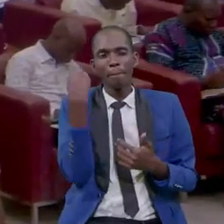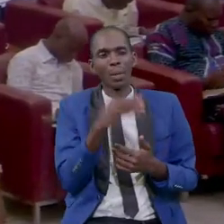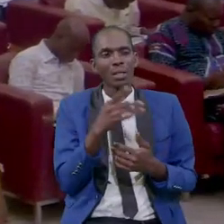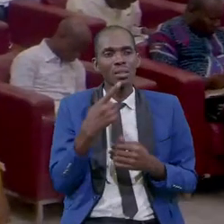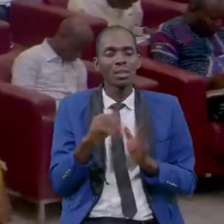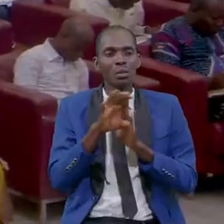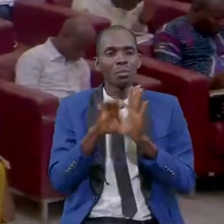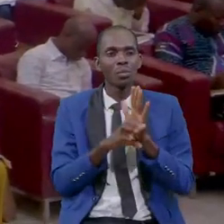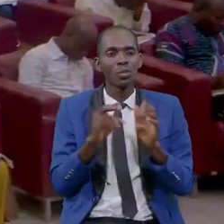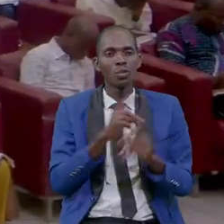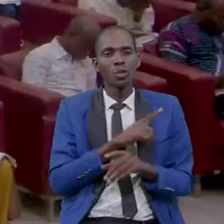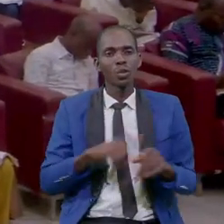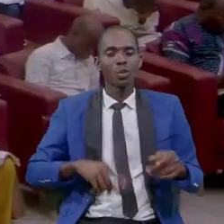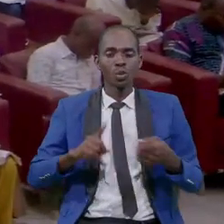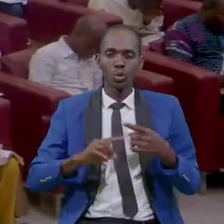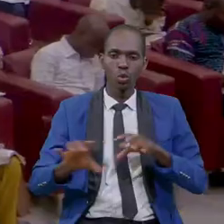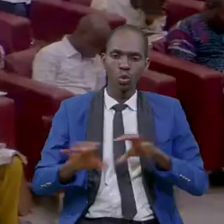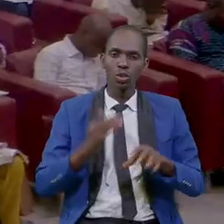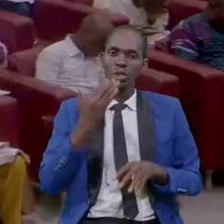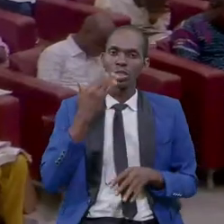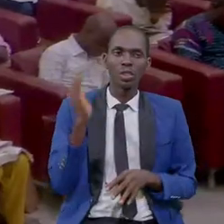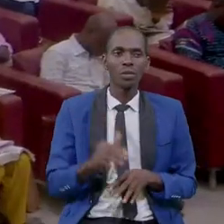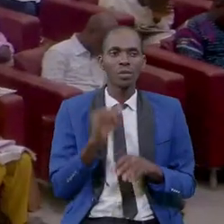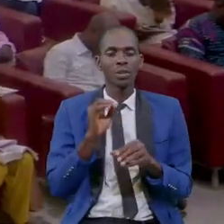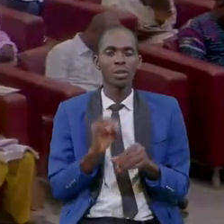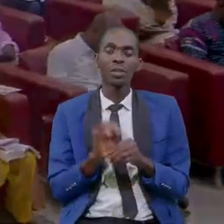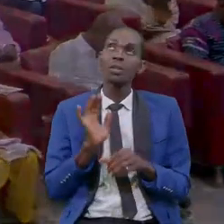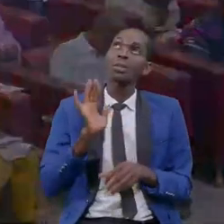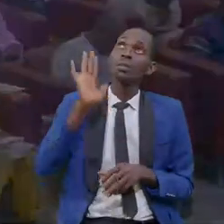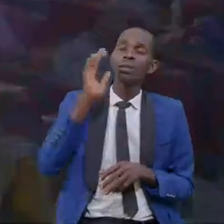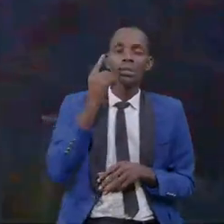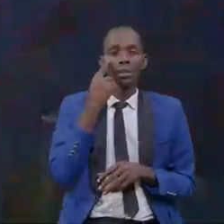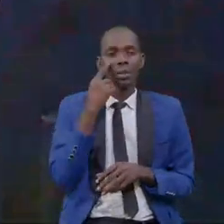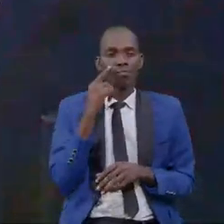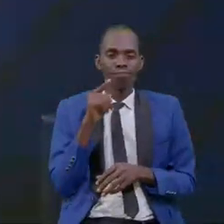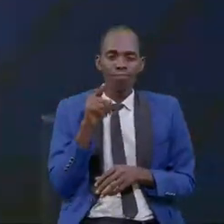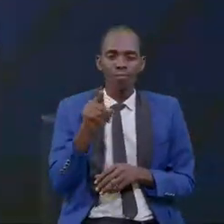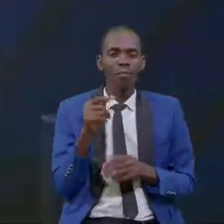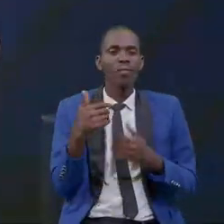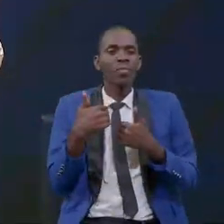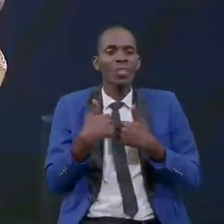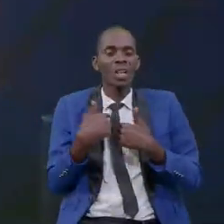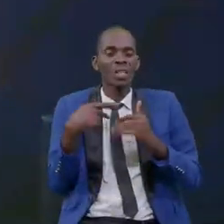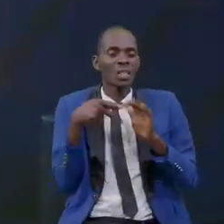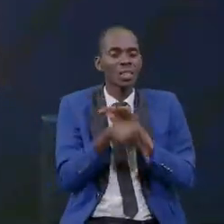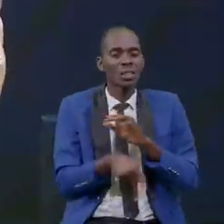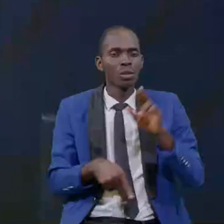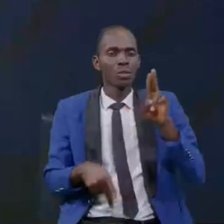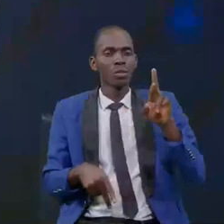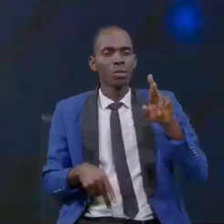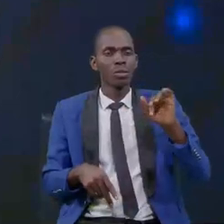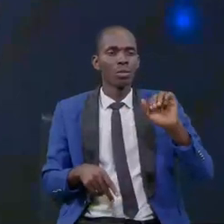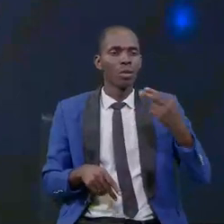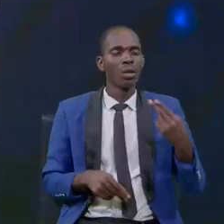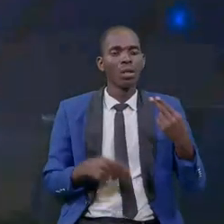en faisant ce qui est mal à ses yeux? Tu as frappé de l'épée Uri